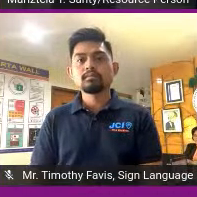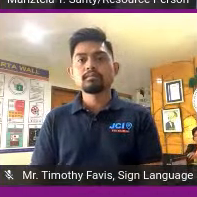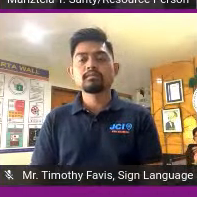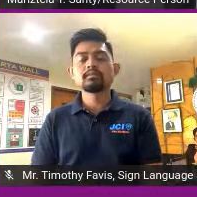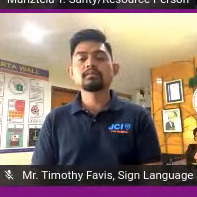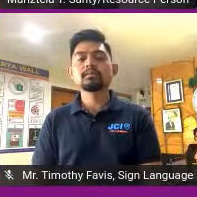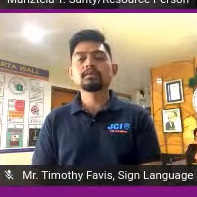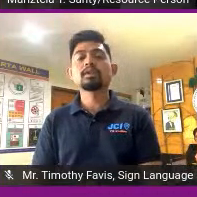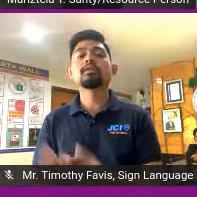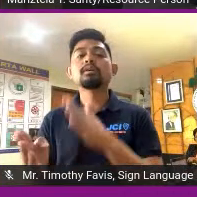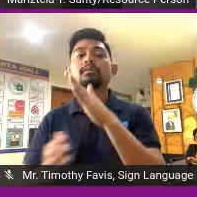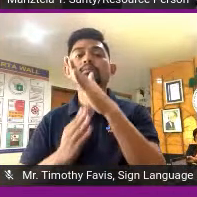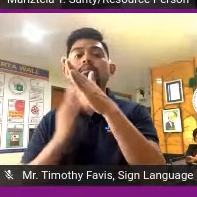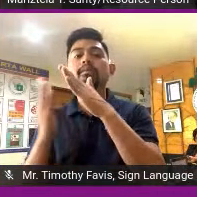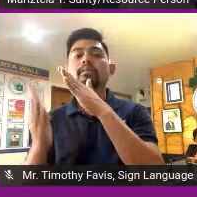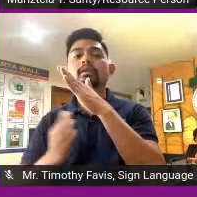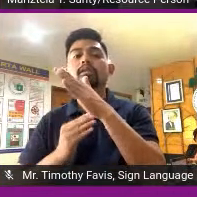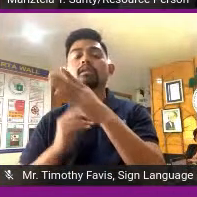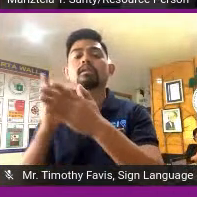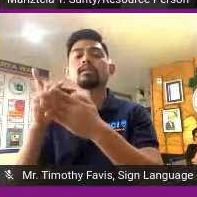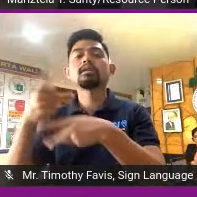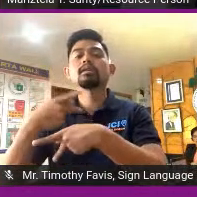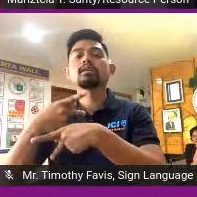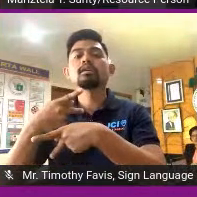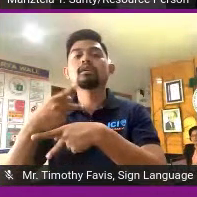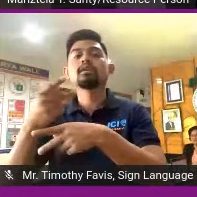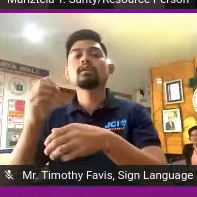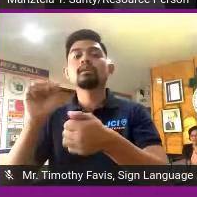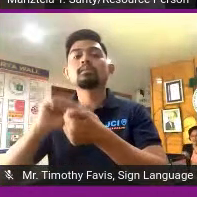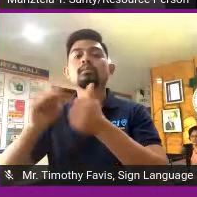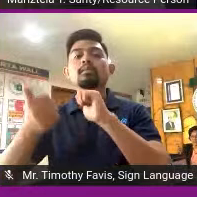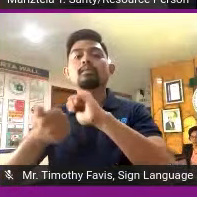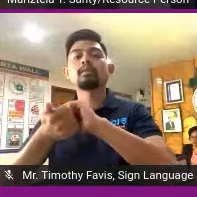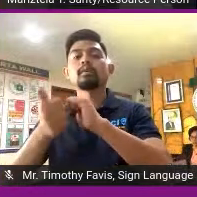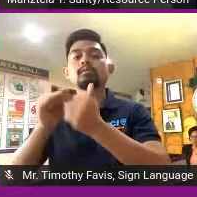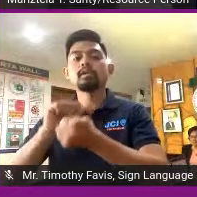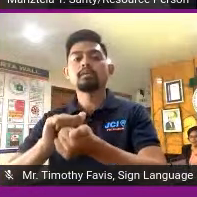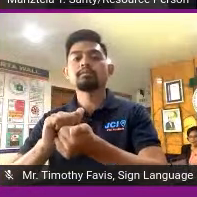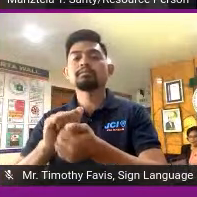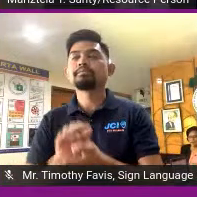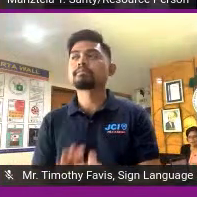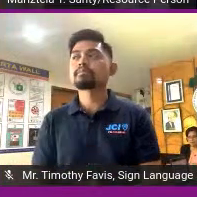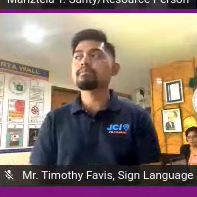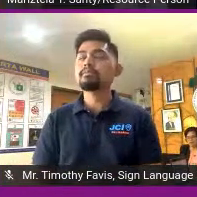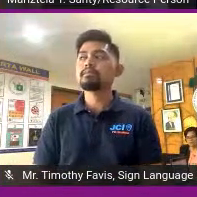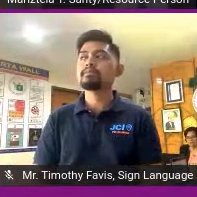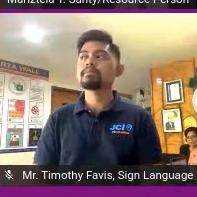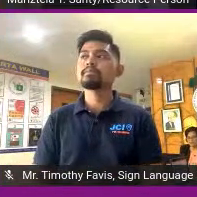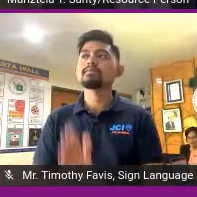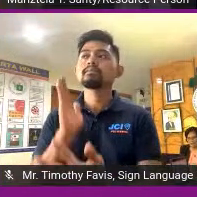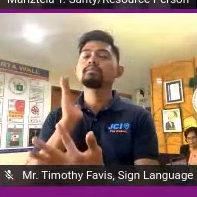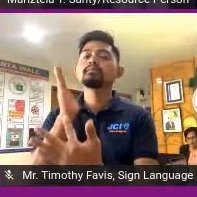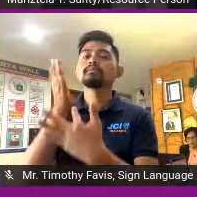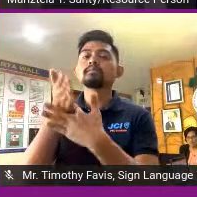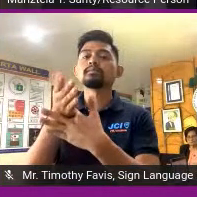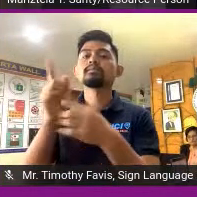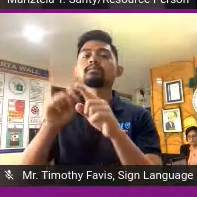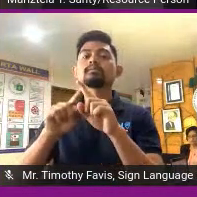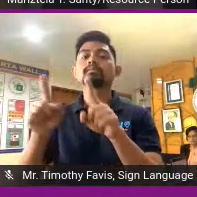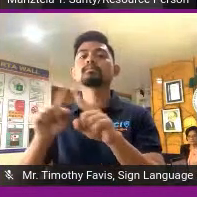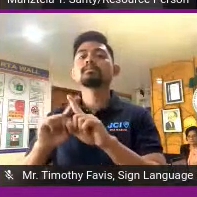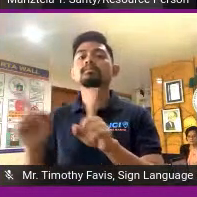basic problems or the basic God concepts towards ito pong pag-aano natin ng